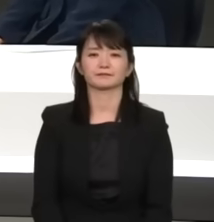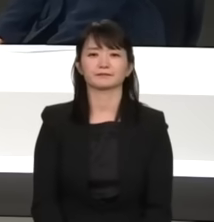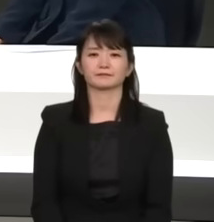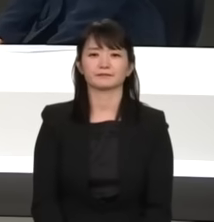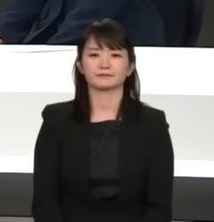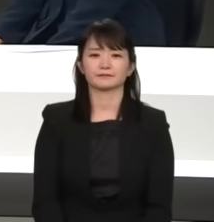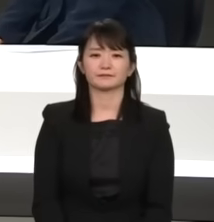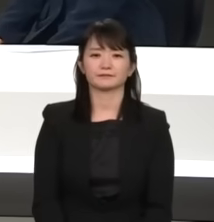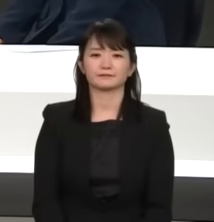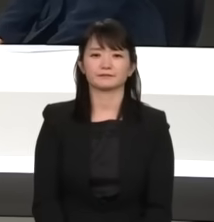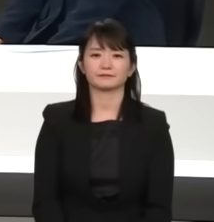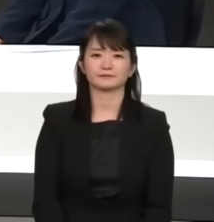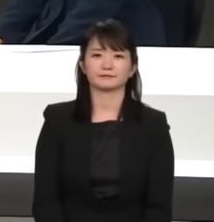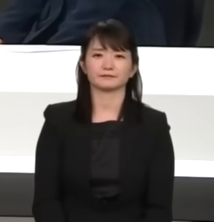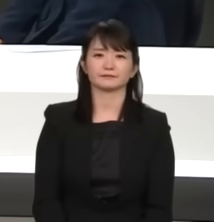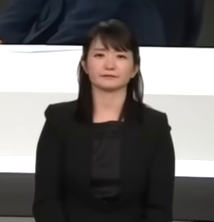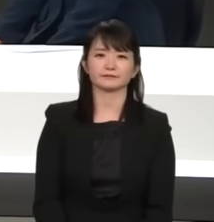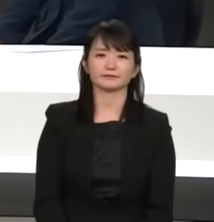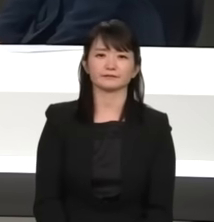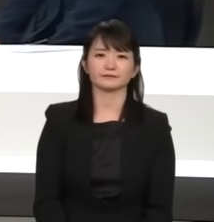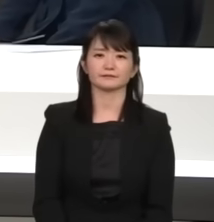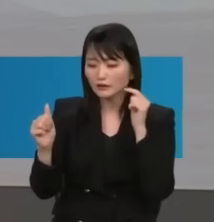여기까지 짚어보겠습니다. 강버들 기자였습니다.